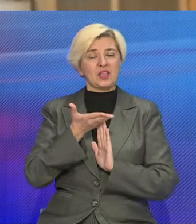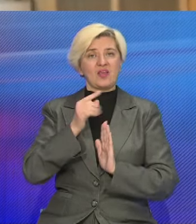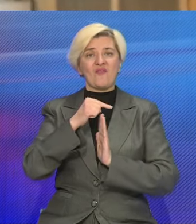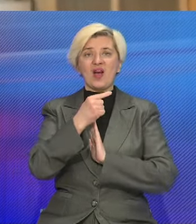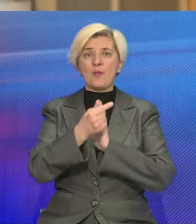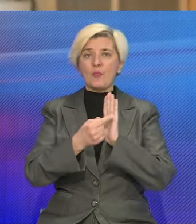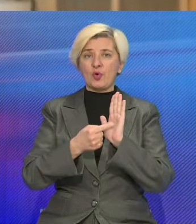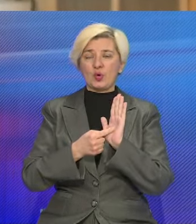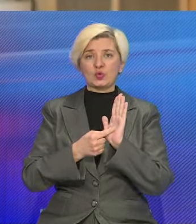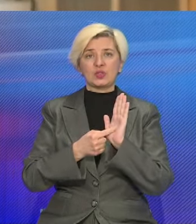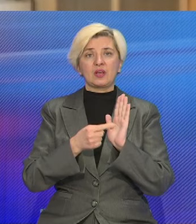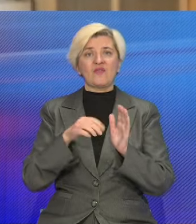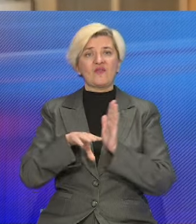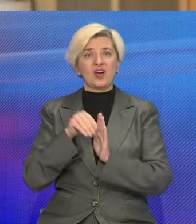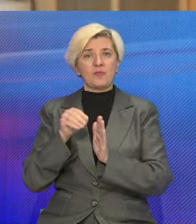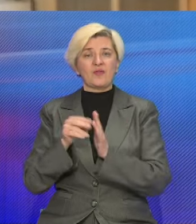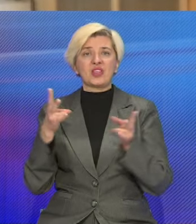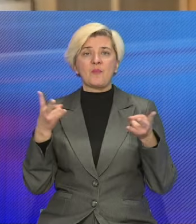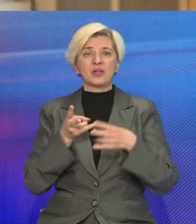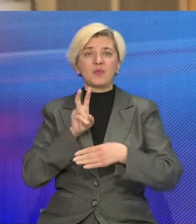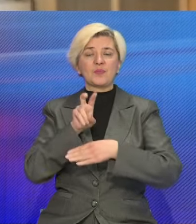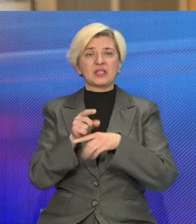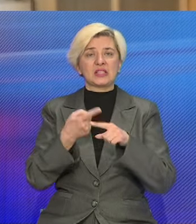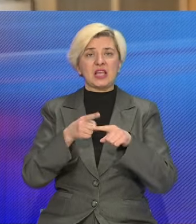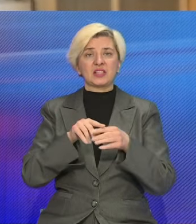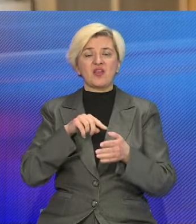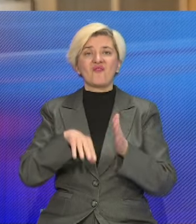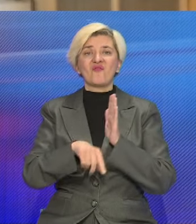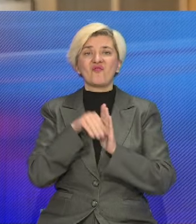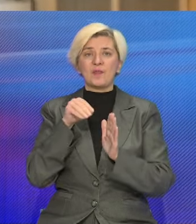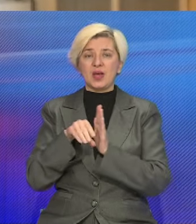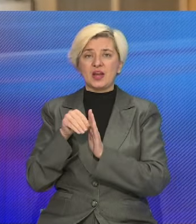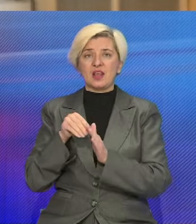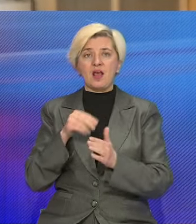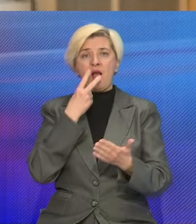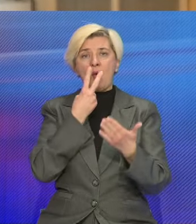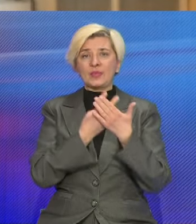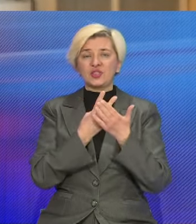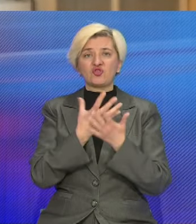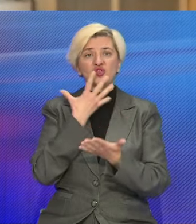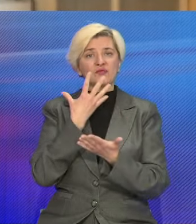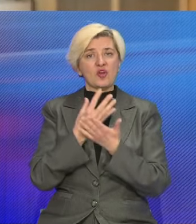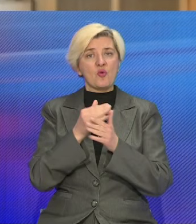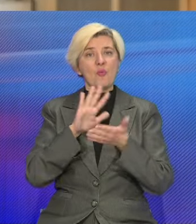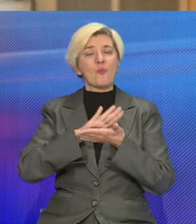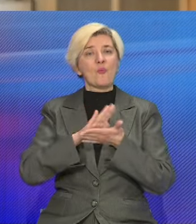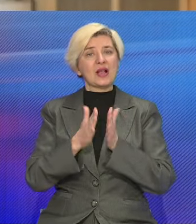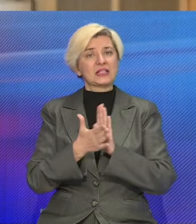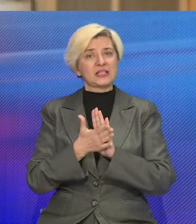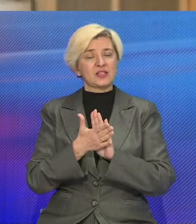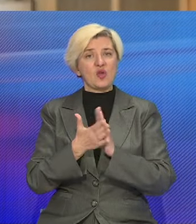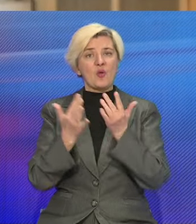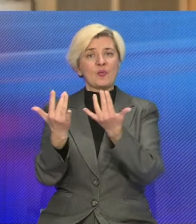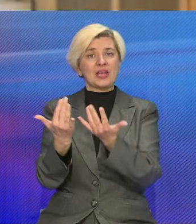необхідність прийти на ці вибори, обозначити свою позицію, привлечі до цього молодіжі в рамках